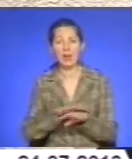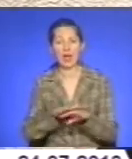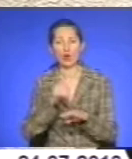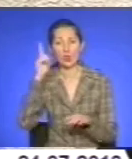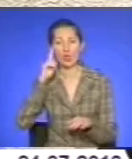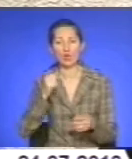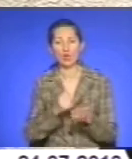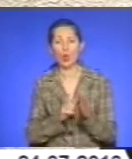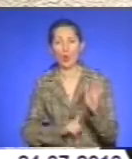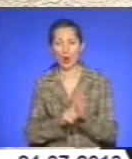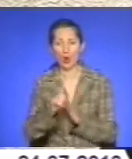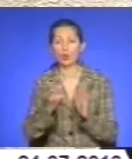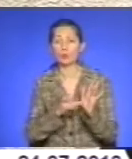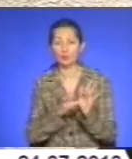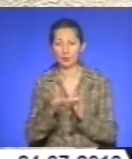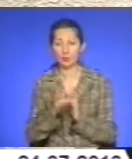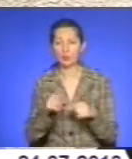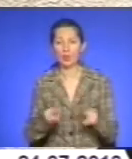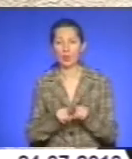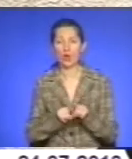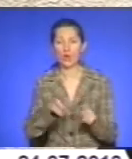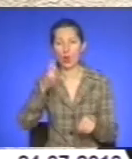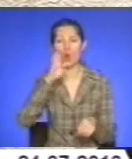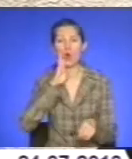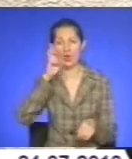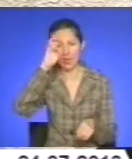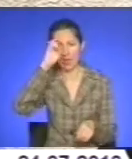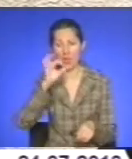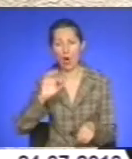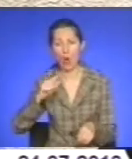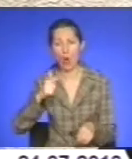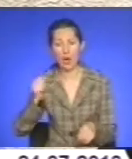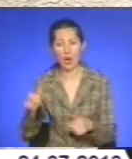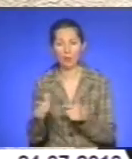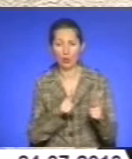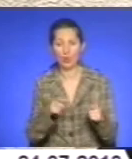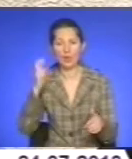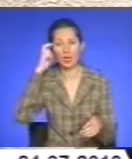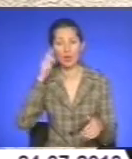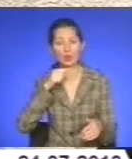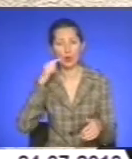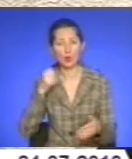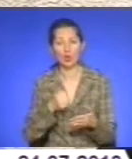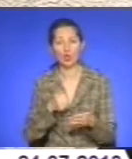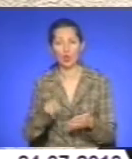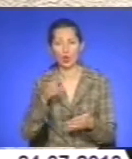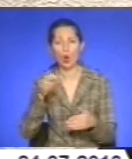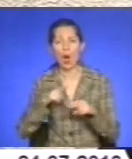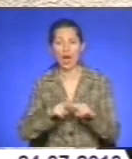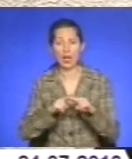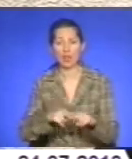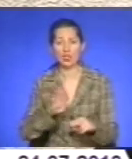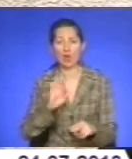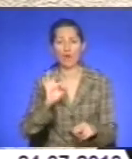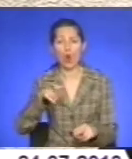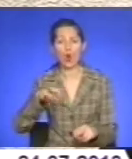і рівноапостольна княгиня Ольга підготувала Київську Русь до хрещення її Володимиром Великим. Оскільки прийнявши